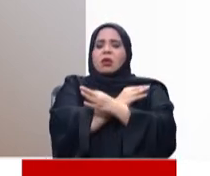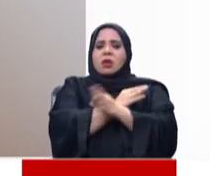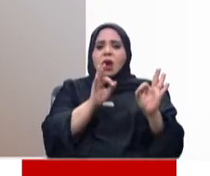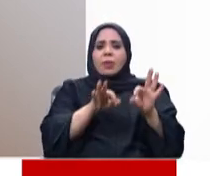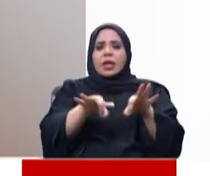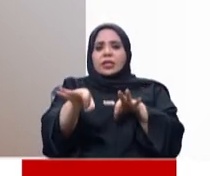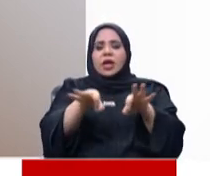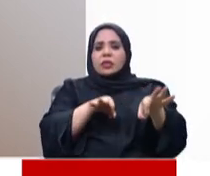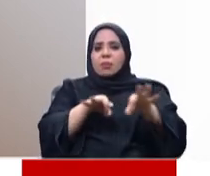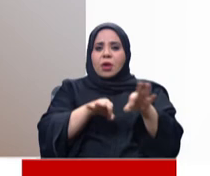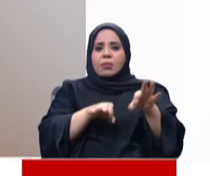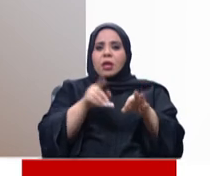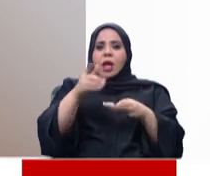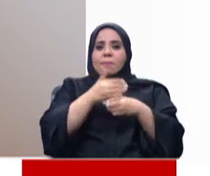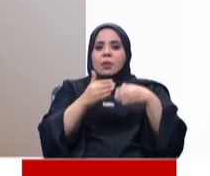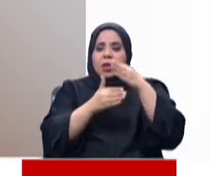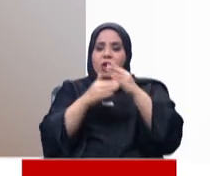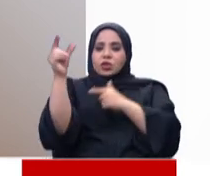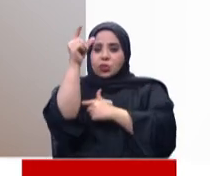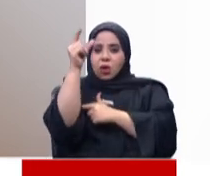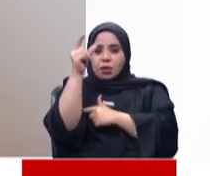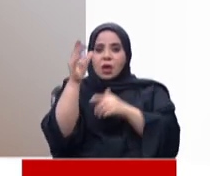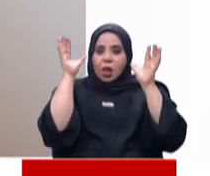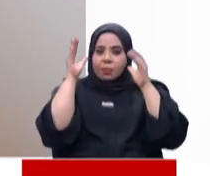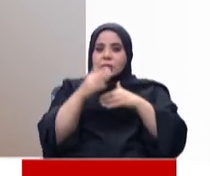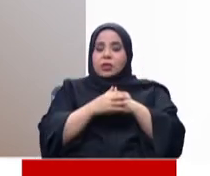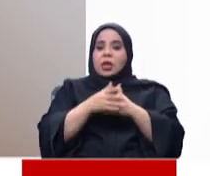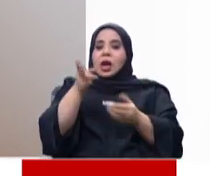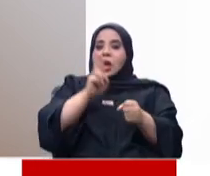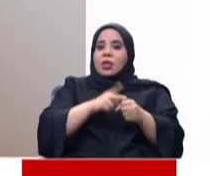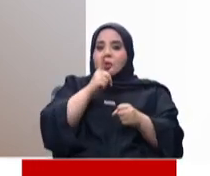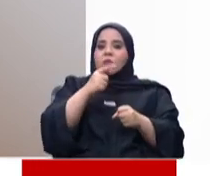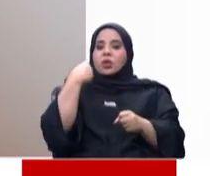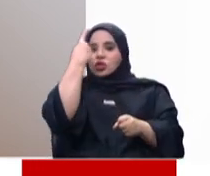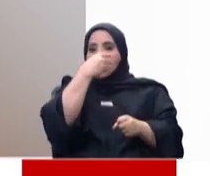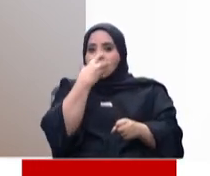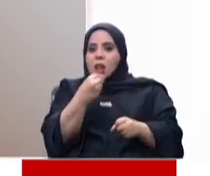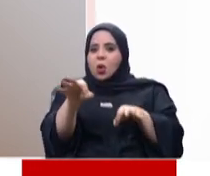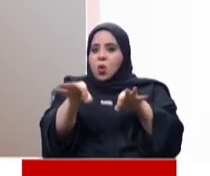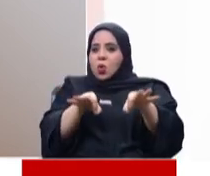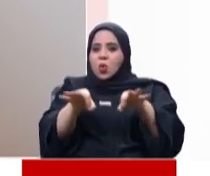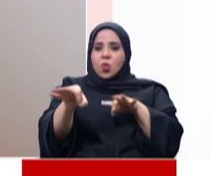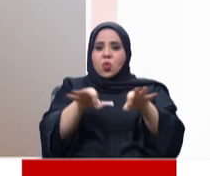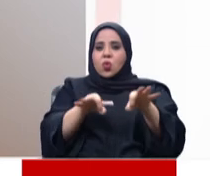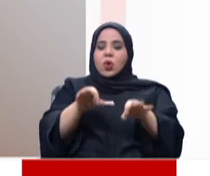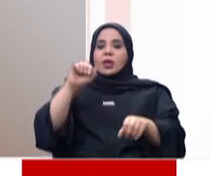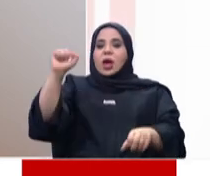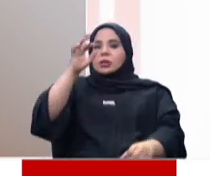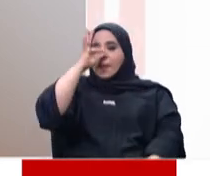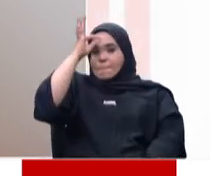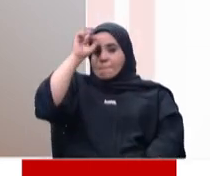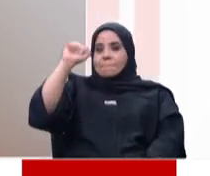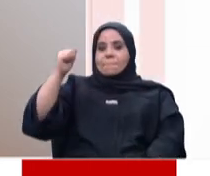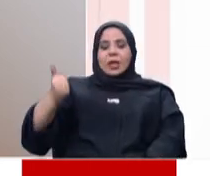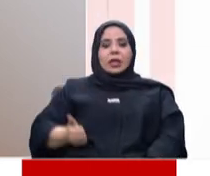لدى إعداد تصاميم البناء للجوامع والمساجد بأن تكون مستوحاة من الطابع المعماري والهندسي والمعبر عن